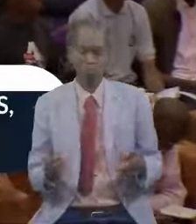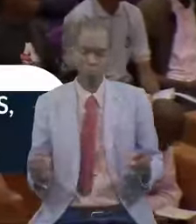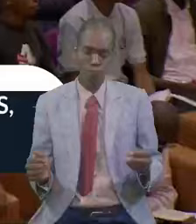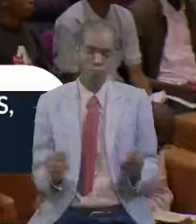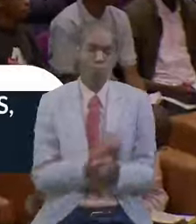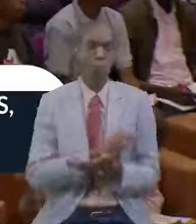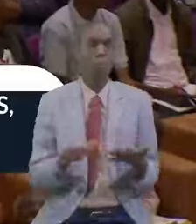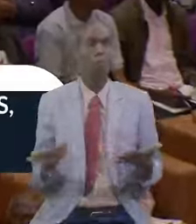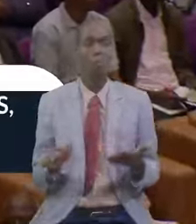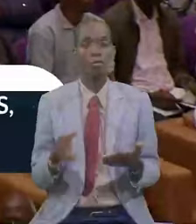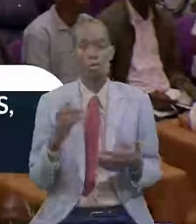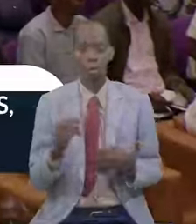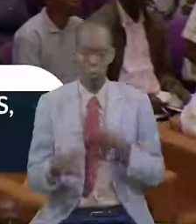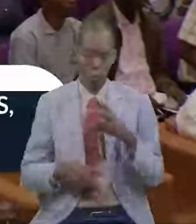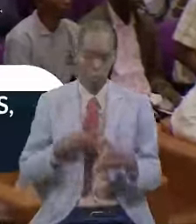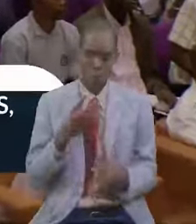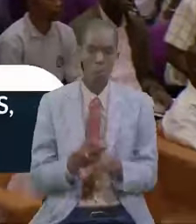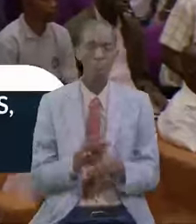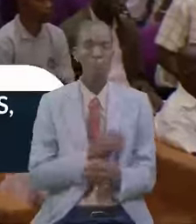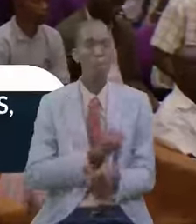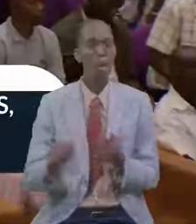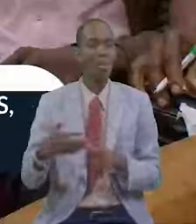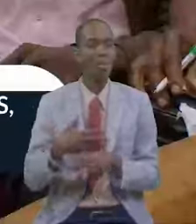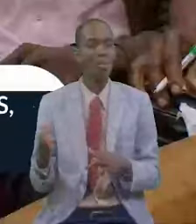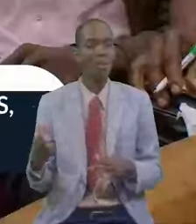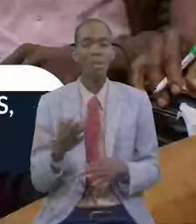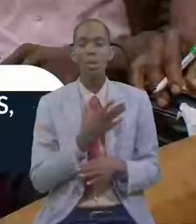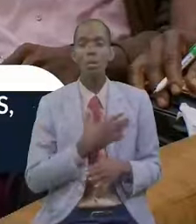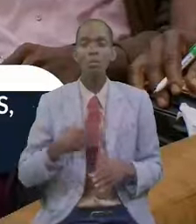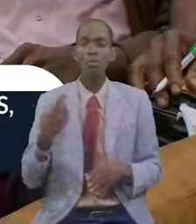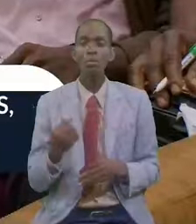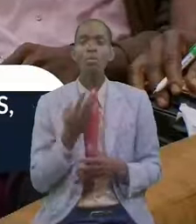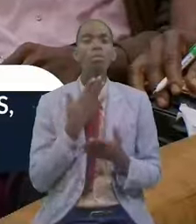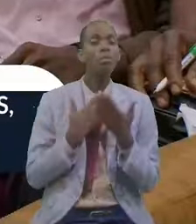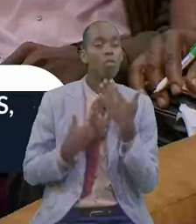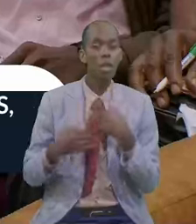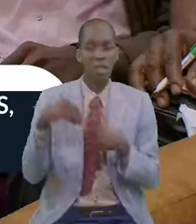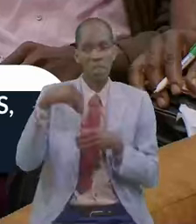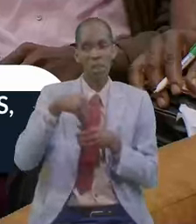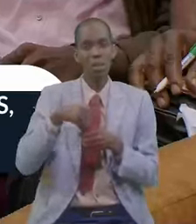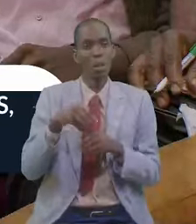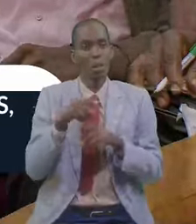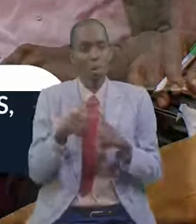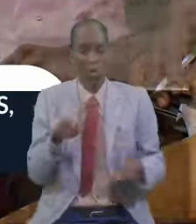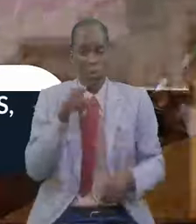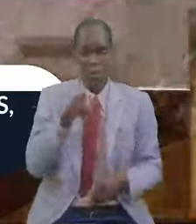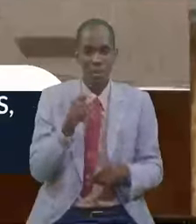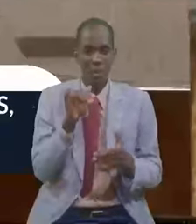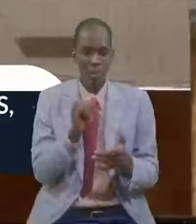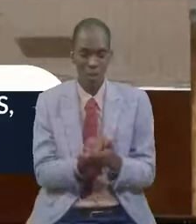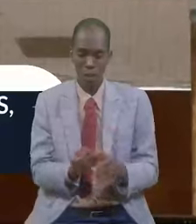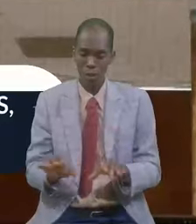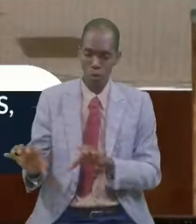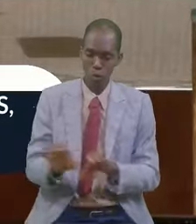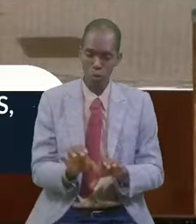Et le monde passe. Et sa convoitise aussi. Mais celui qui fait